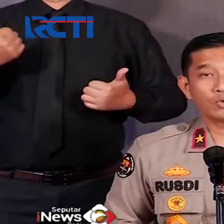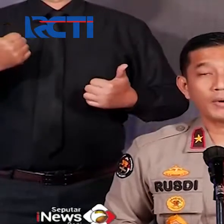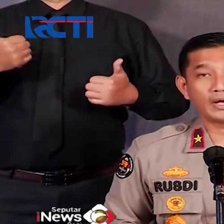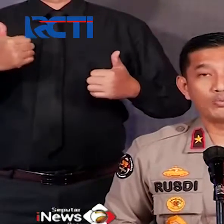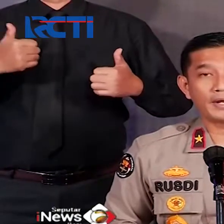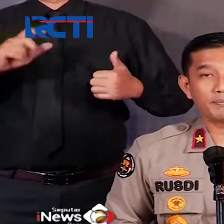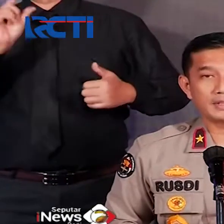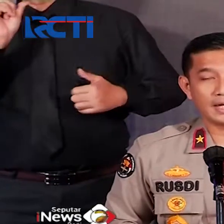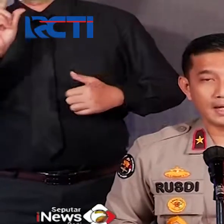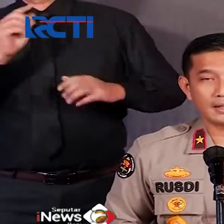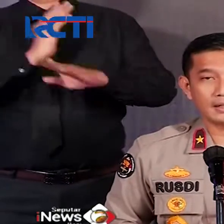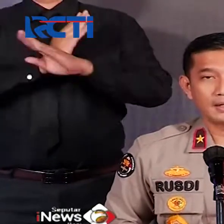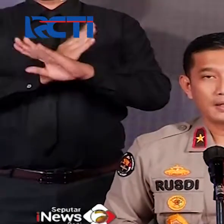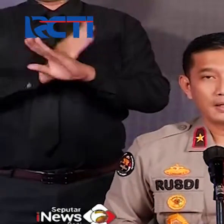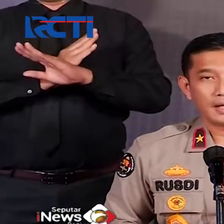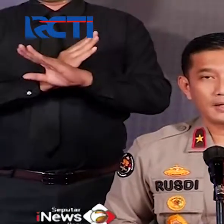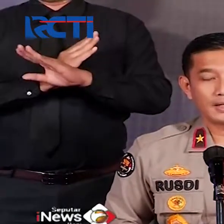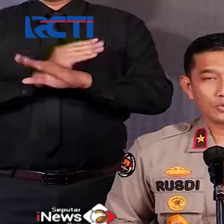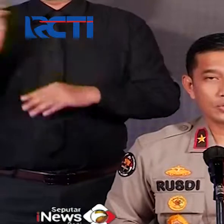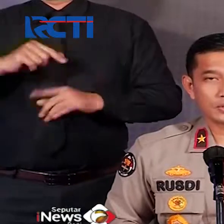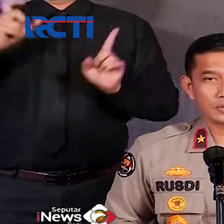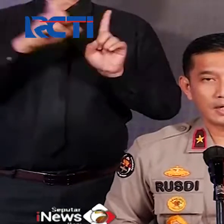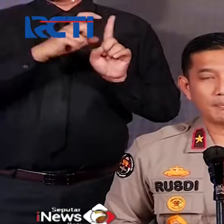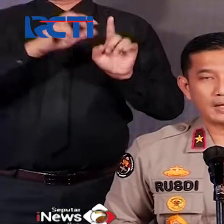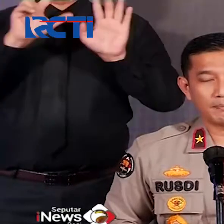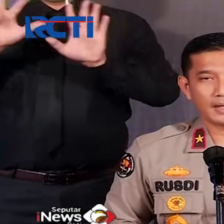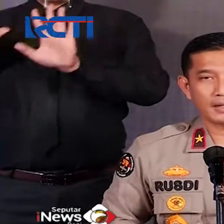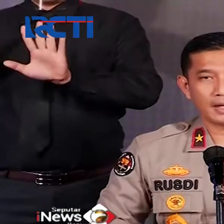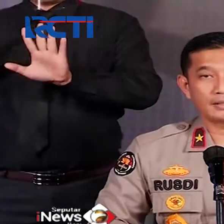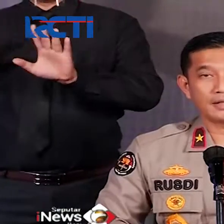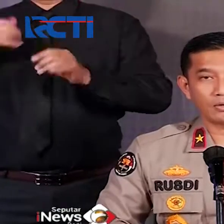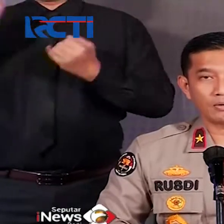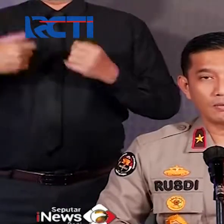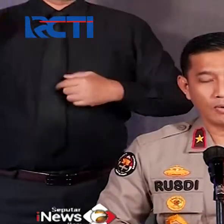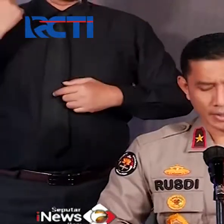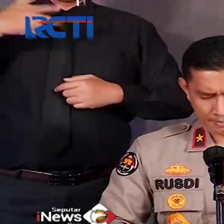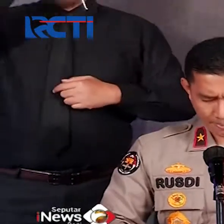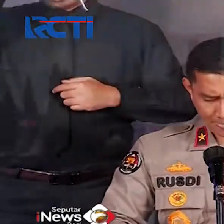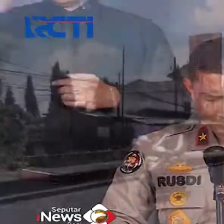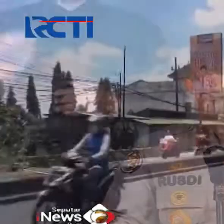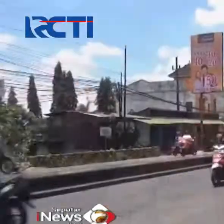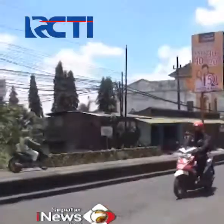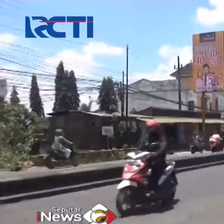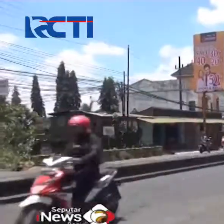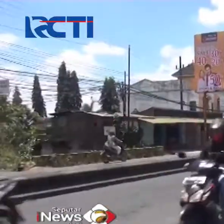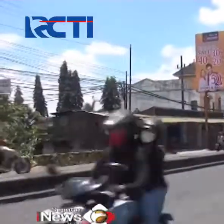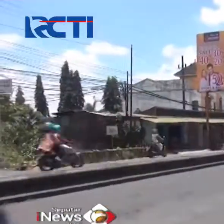dilakukan upaya-upaya pencegahan dari Densus 88 anti teror Polri.